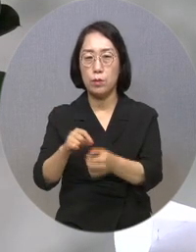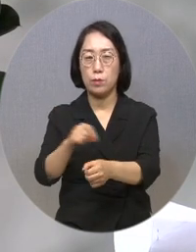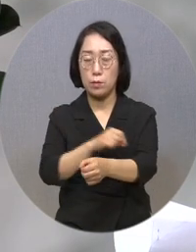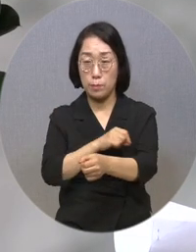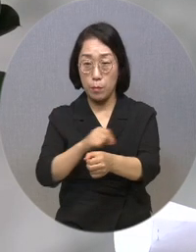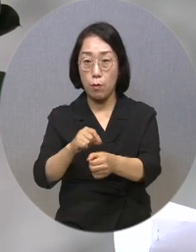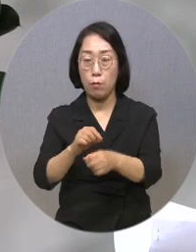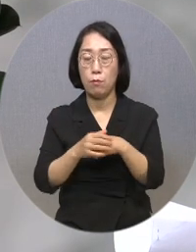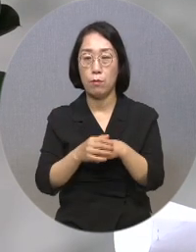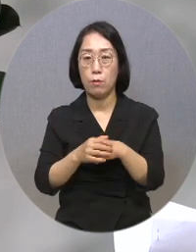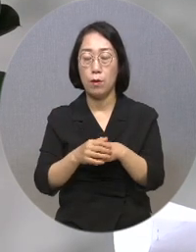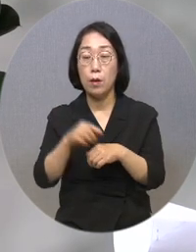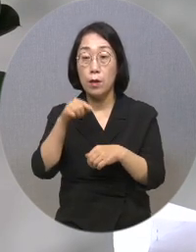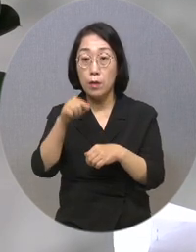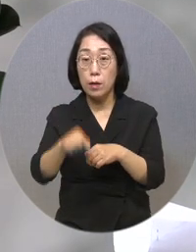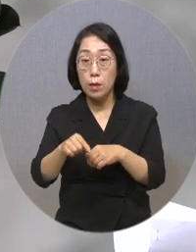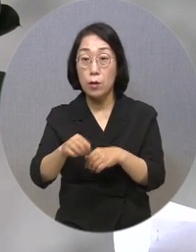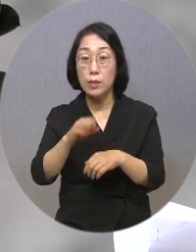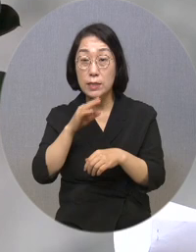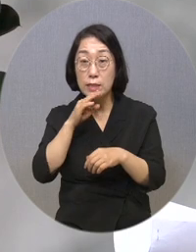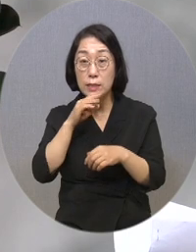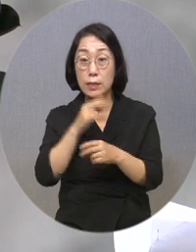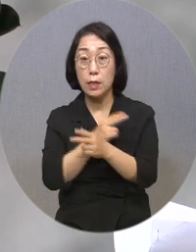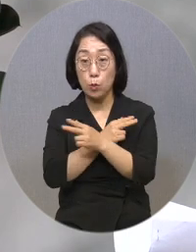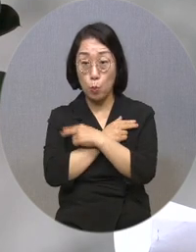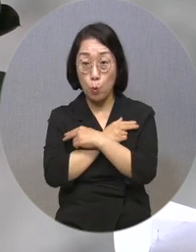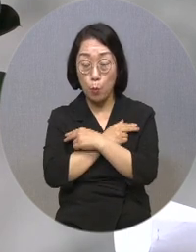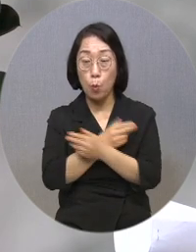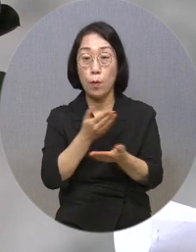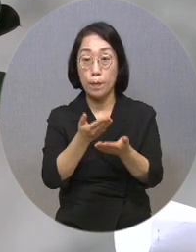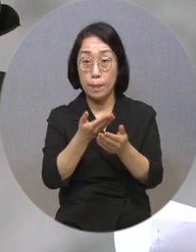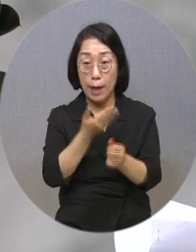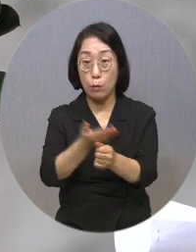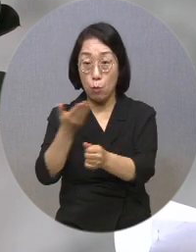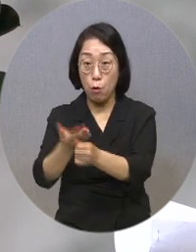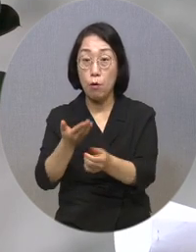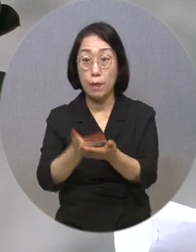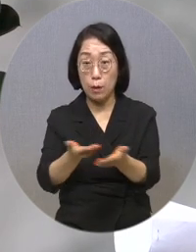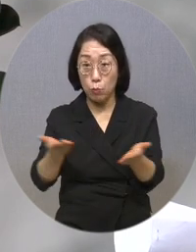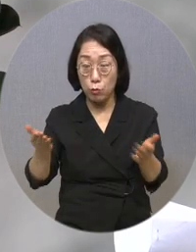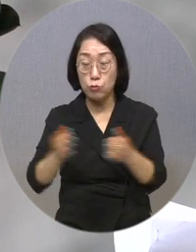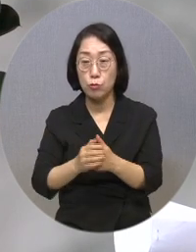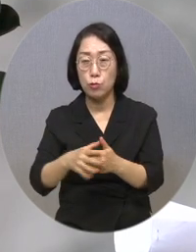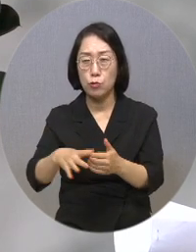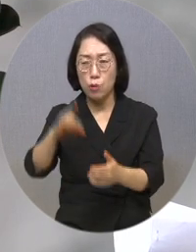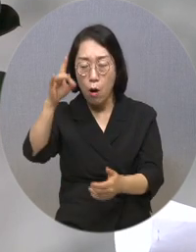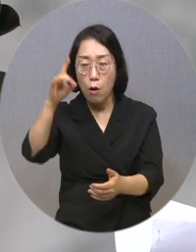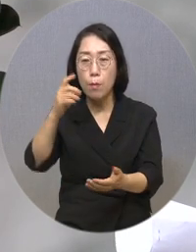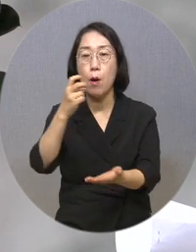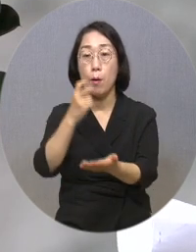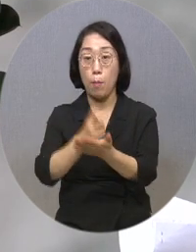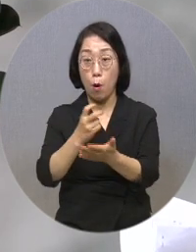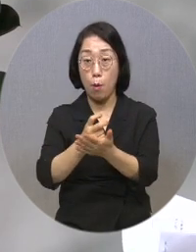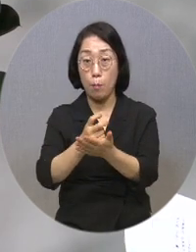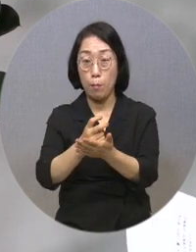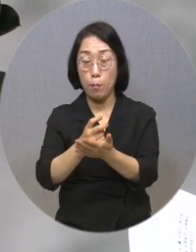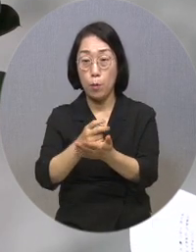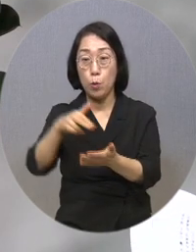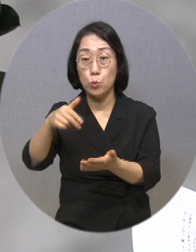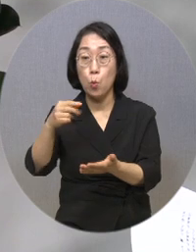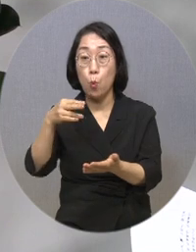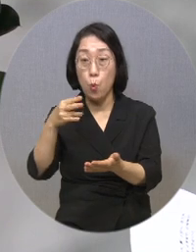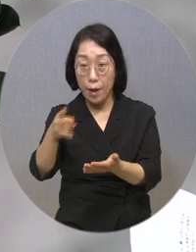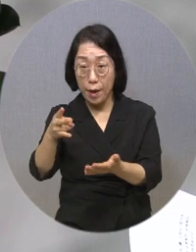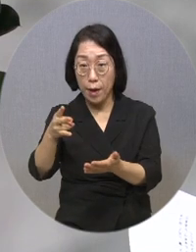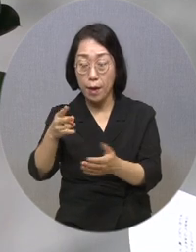제가 현물 지급 교복 조례를 제가 전국 최초로 제정을 했습니다. 근데